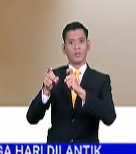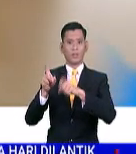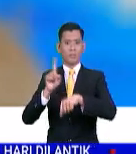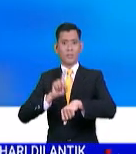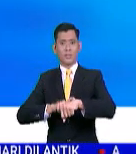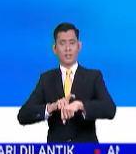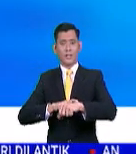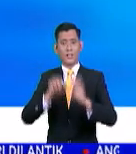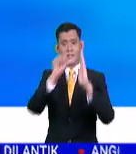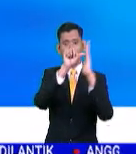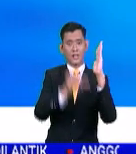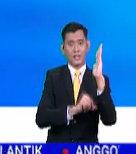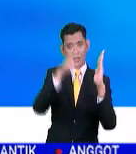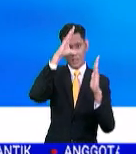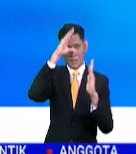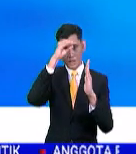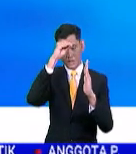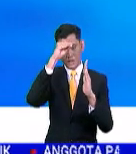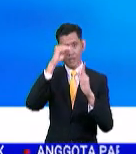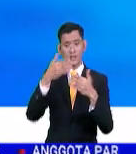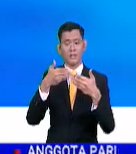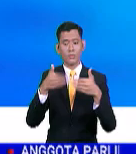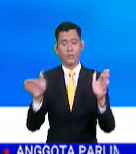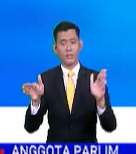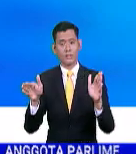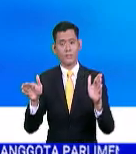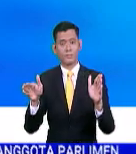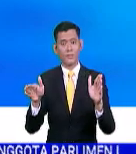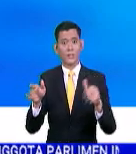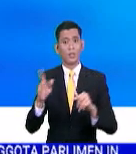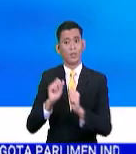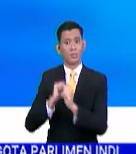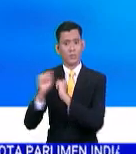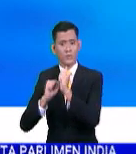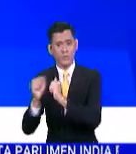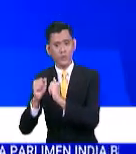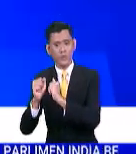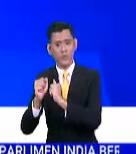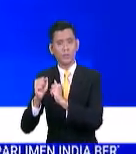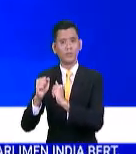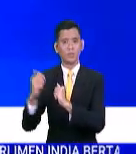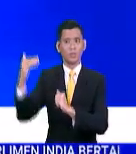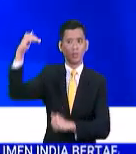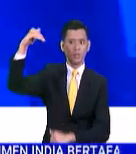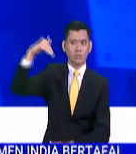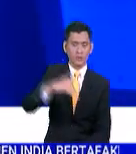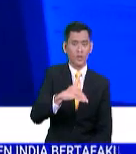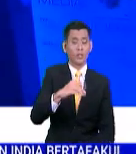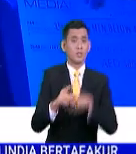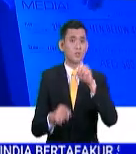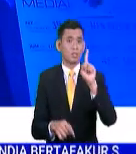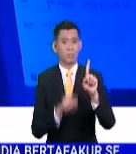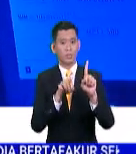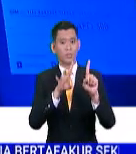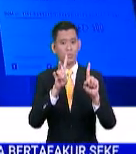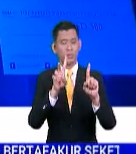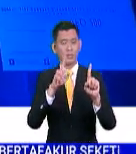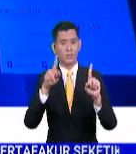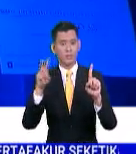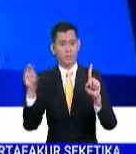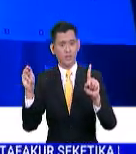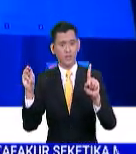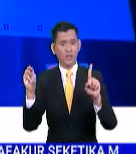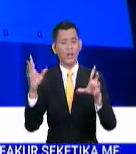menerusi acara lelaki terpantas terbuka. Perlumbaan meliputi larian condong 1.2 km diikuti dengan